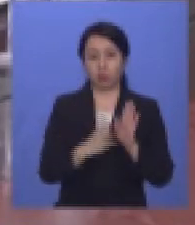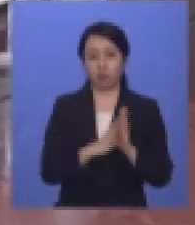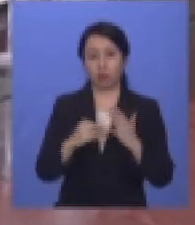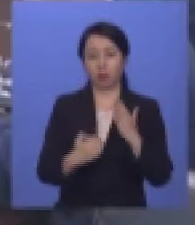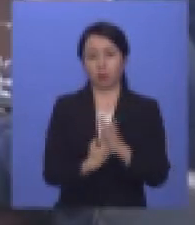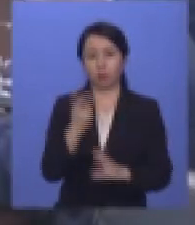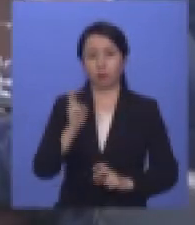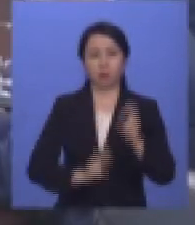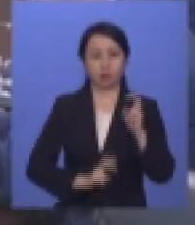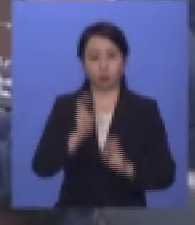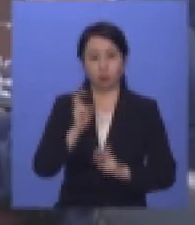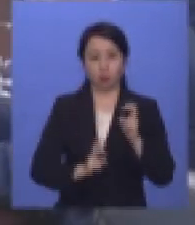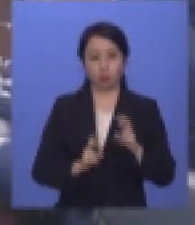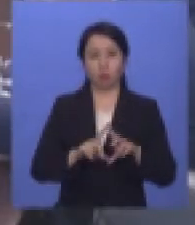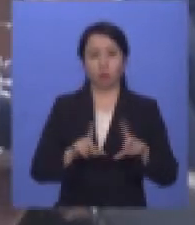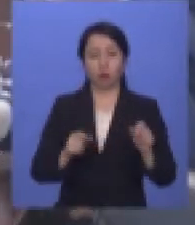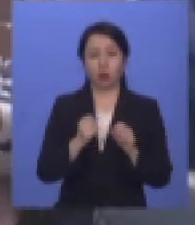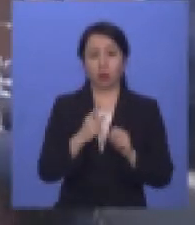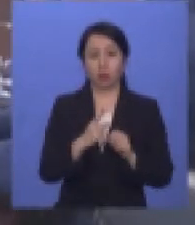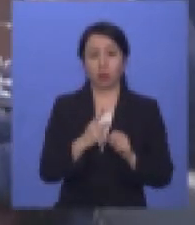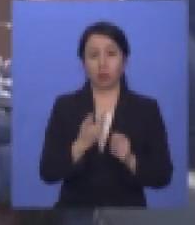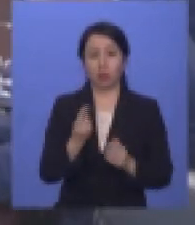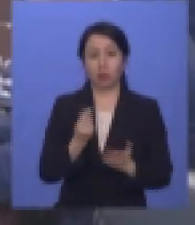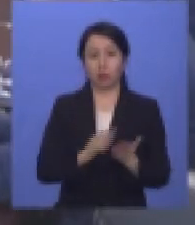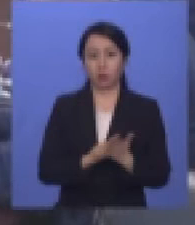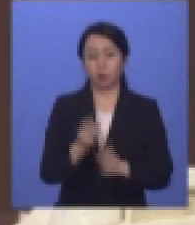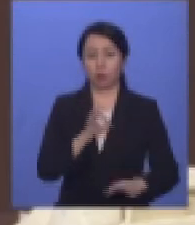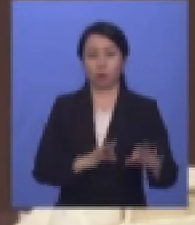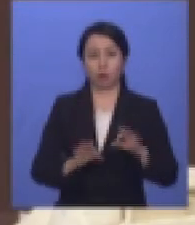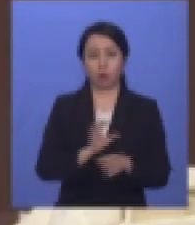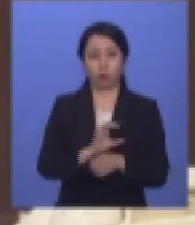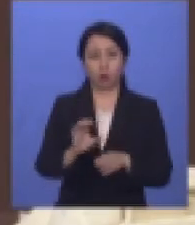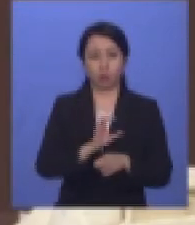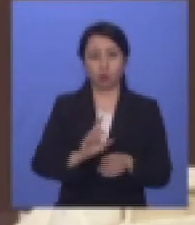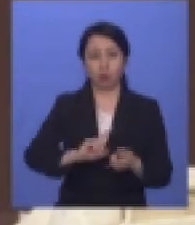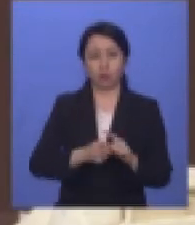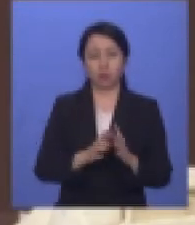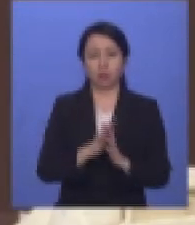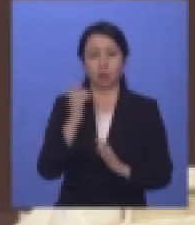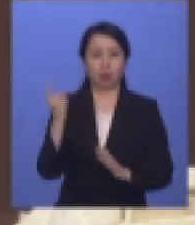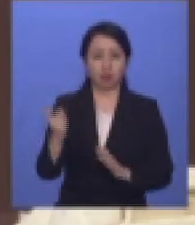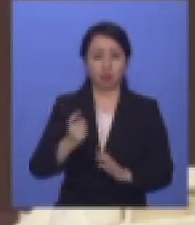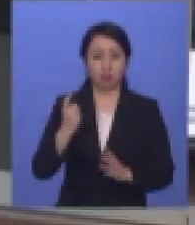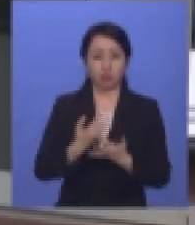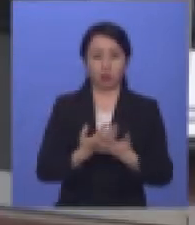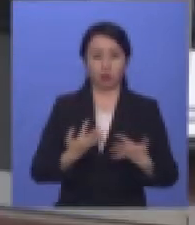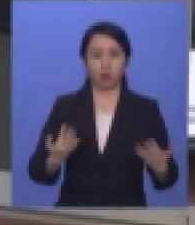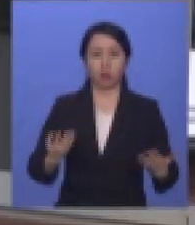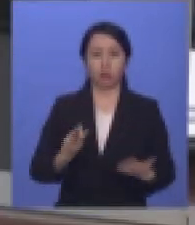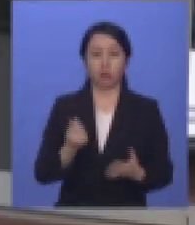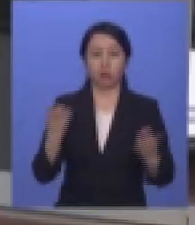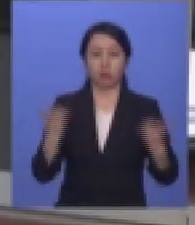9 новых заводов и промышленных комплексов 11 инвестиционных проектов по производству и переработке сельскохозяйственной продукции